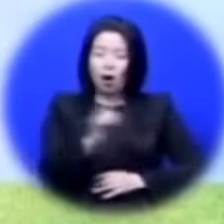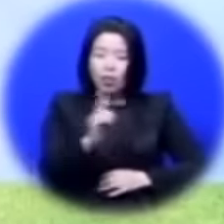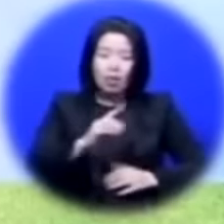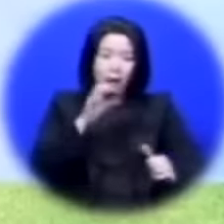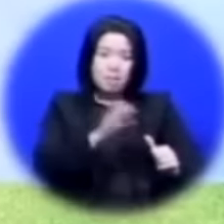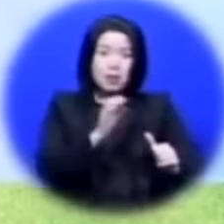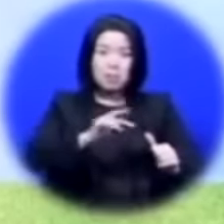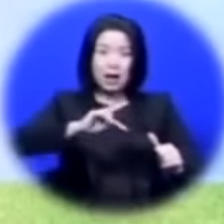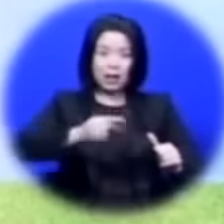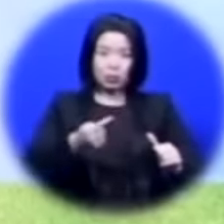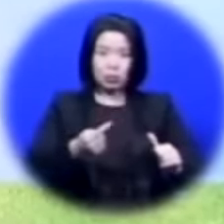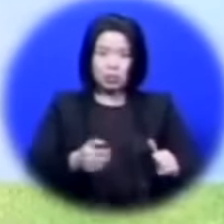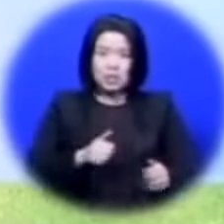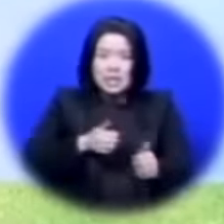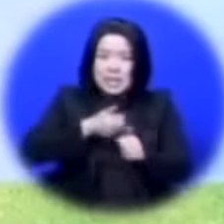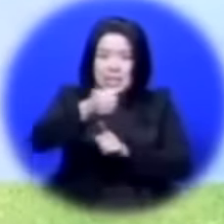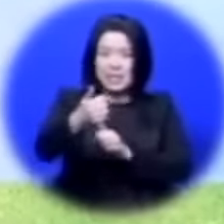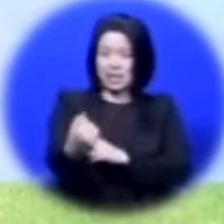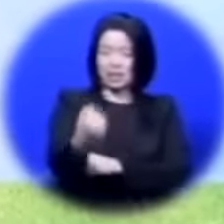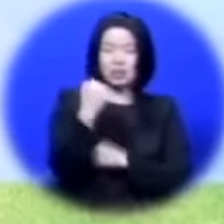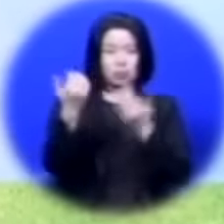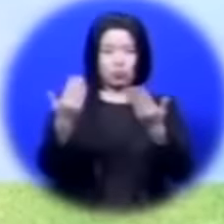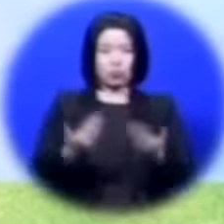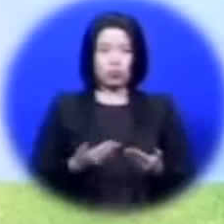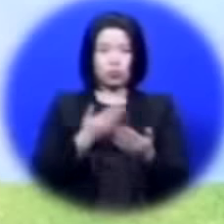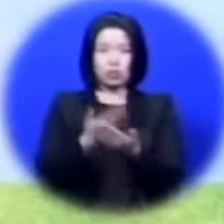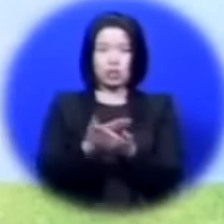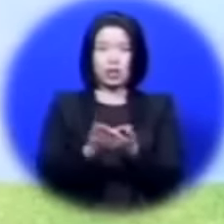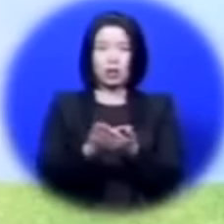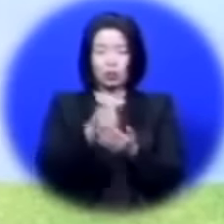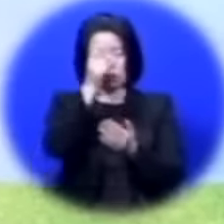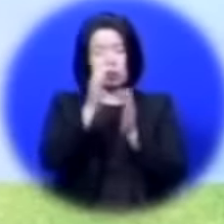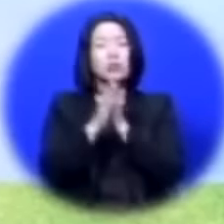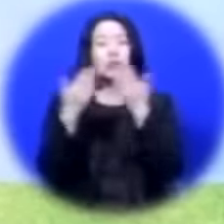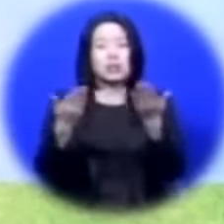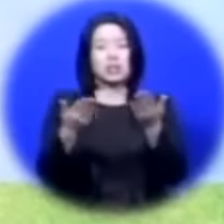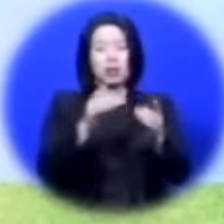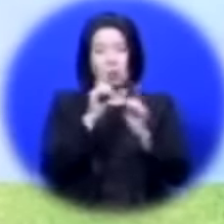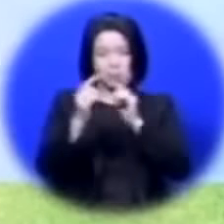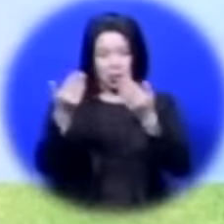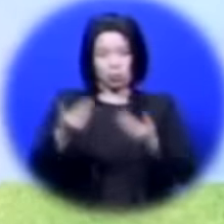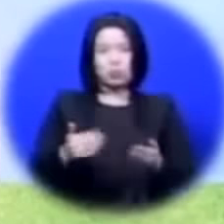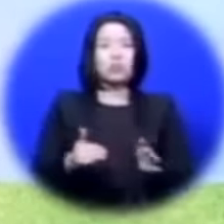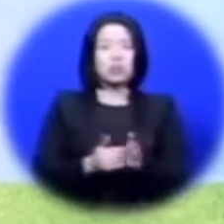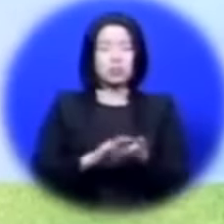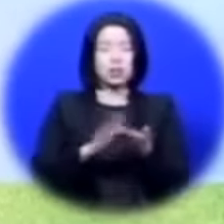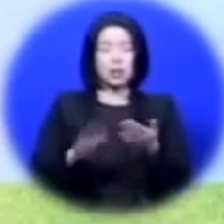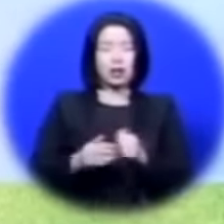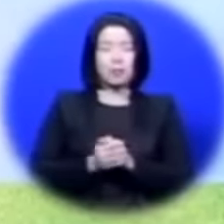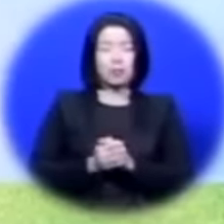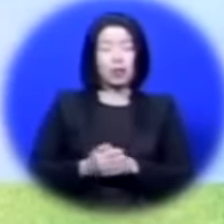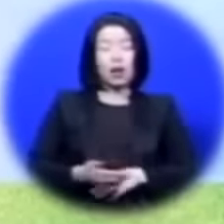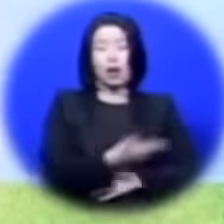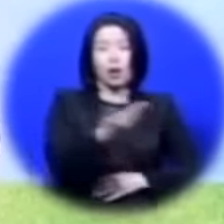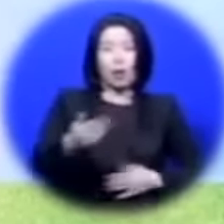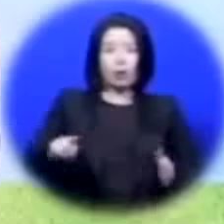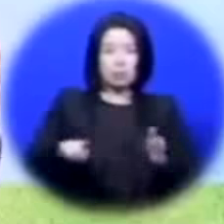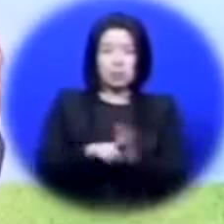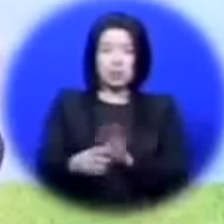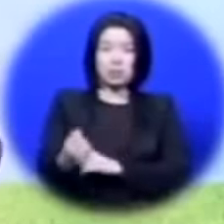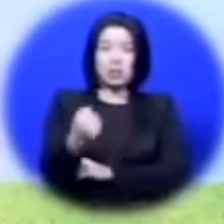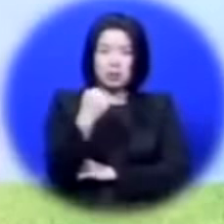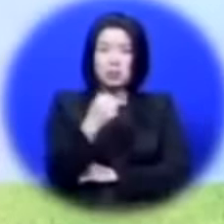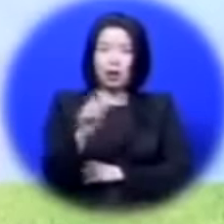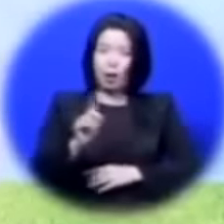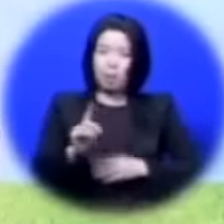있는 힘을 주시기를 기도한다는 거죠 여러분 믿음의 힘이라는 것은 어떤 어려움